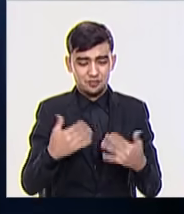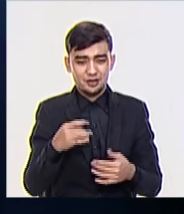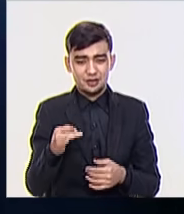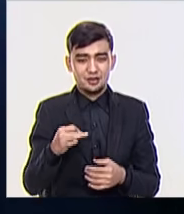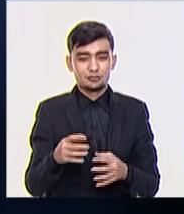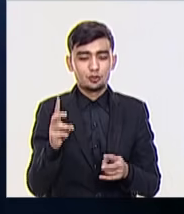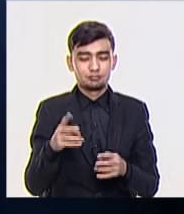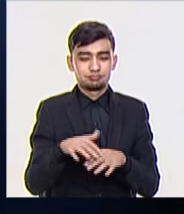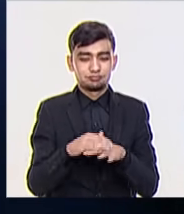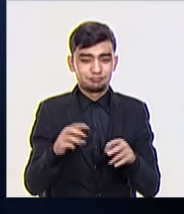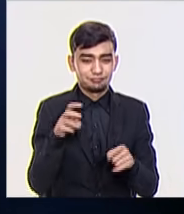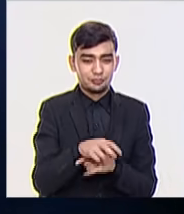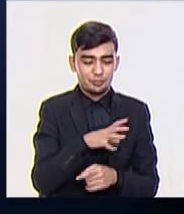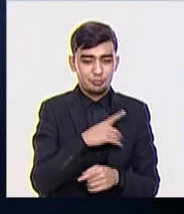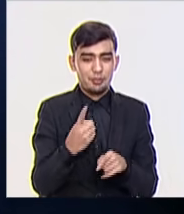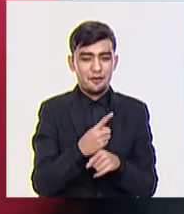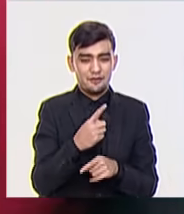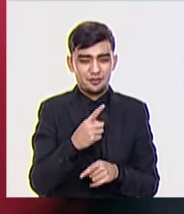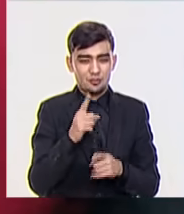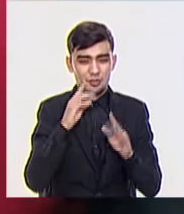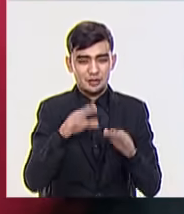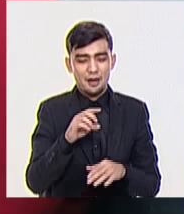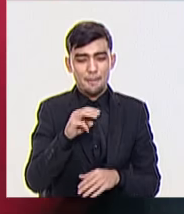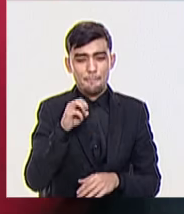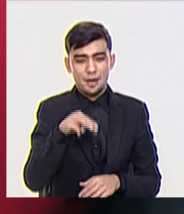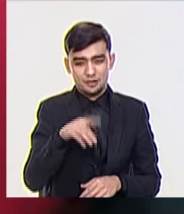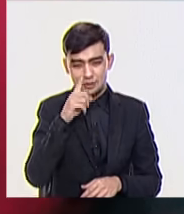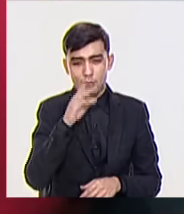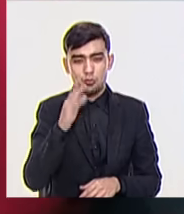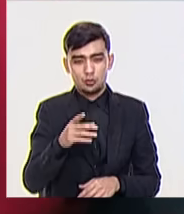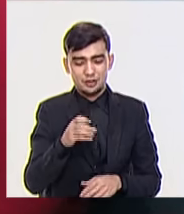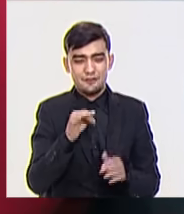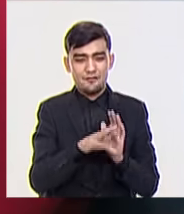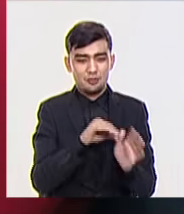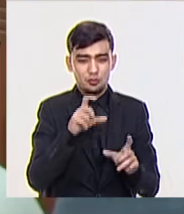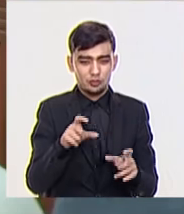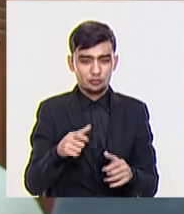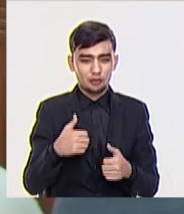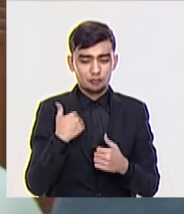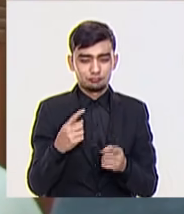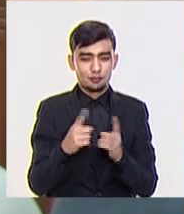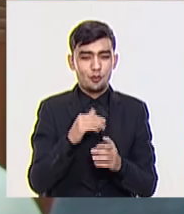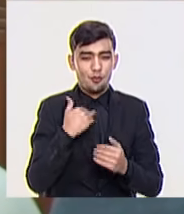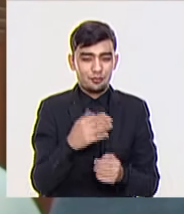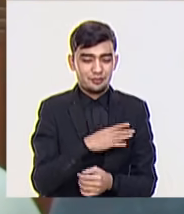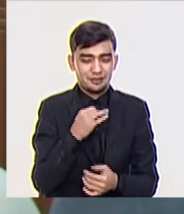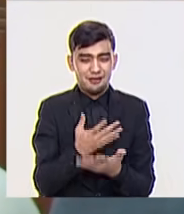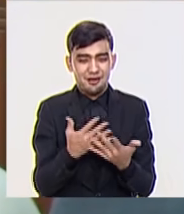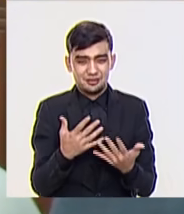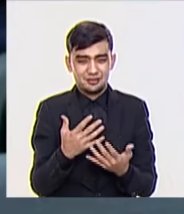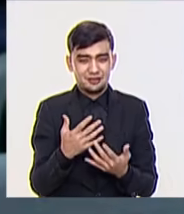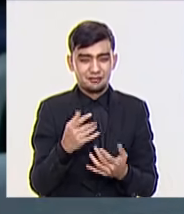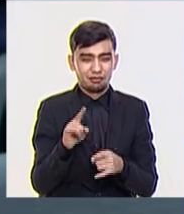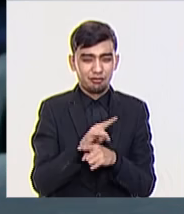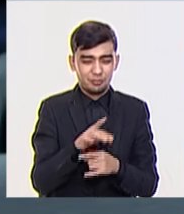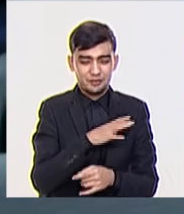Жиналғандар алғашында алғашқы мәслихаттың сессиясы наурызда өтетінін айтып, депутаттар кездеспеуге тырысты дейді. Бірақ түрлі сылтау айтылғанына